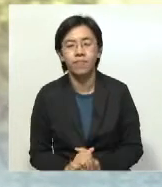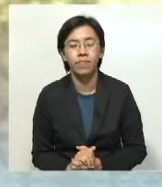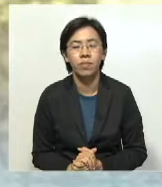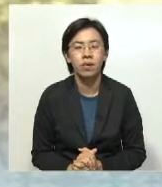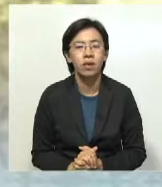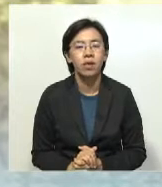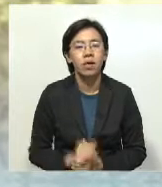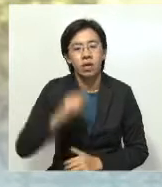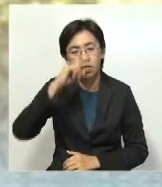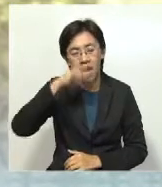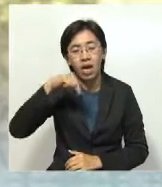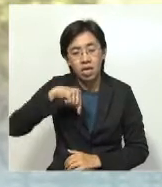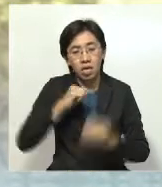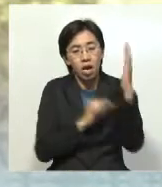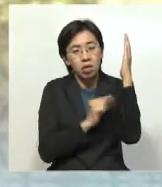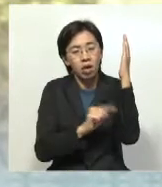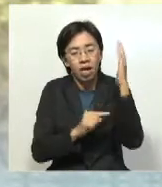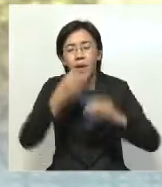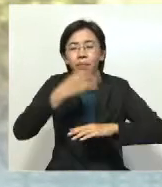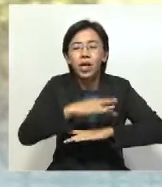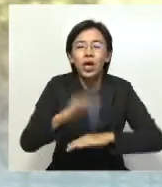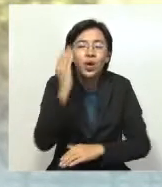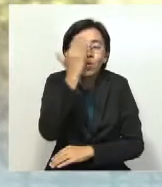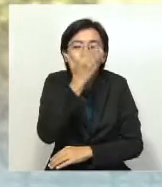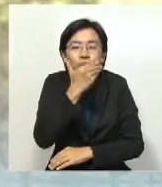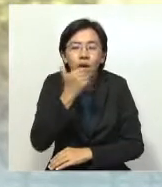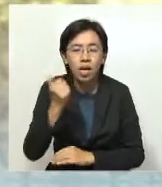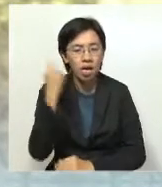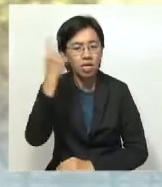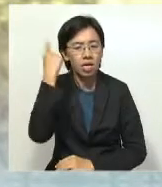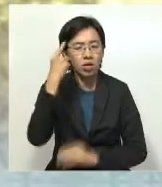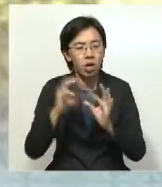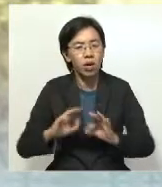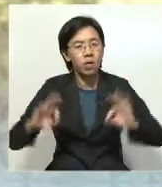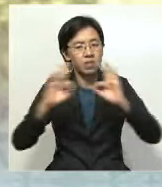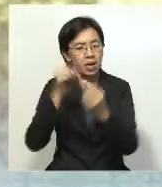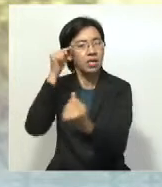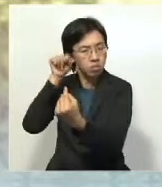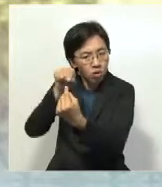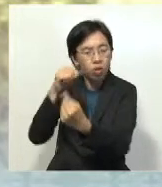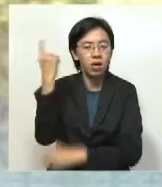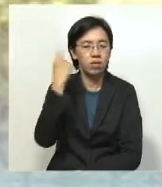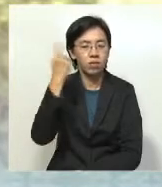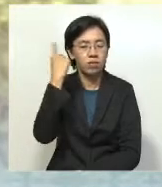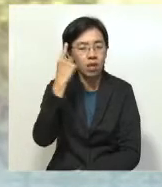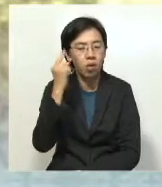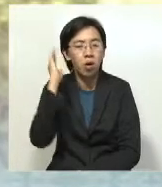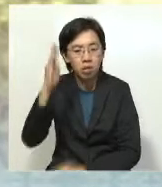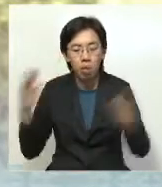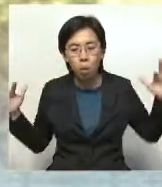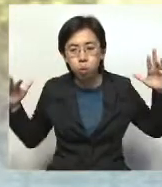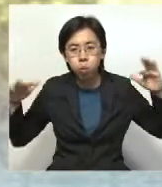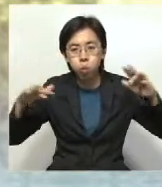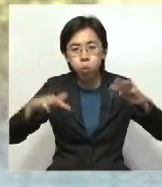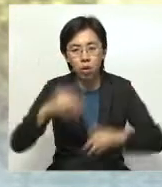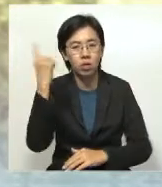กที่เรียกว่าไทยแลนด์ริเวร่าชายหาดสวยงามเราจะต้องเน้นเรื่องการท่องเที่ยวนะซึ่งจะนับวันก็จะเจริญเติบโตมากยิ่งขึ้นประ